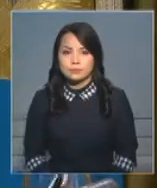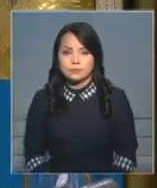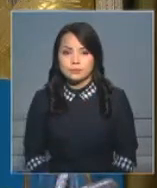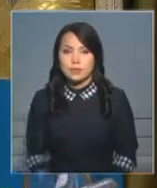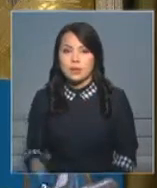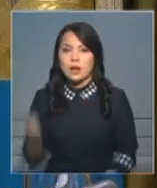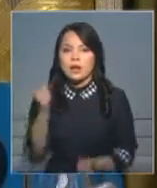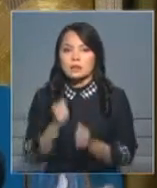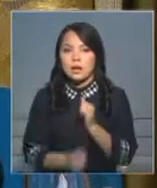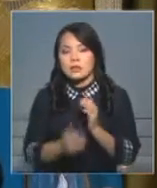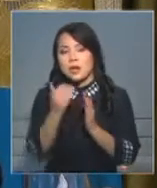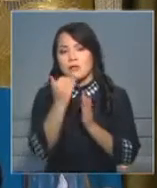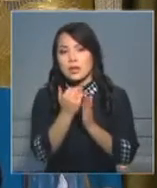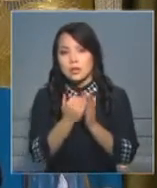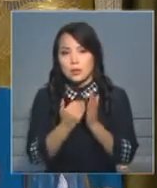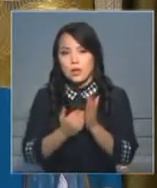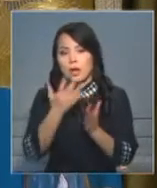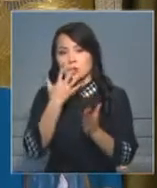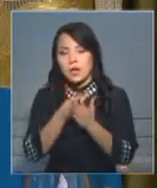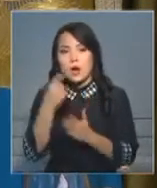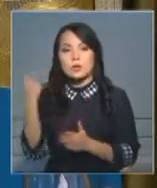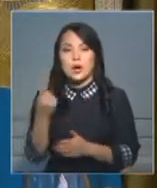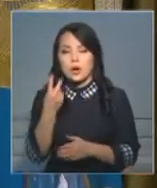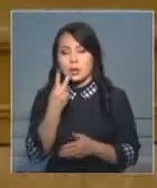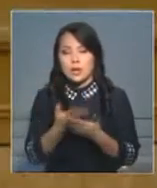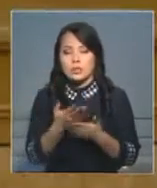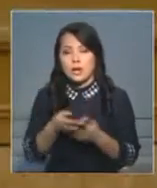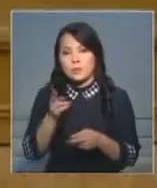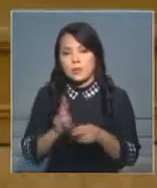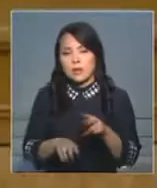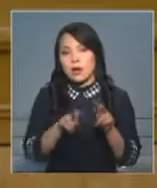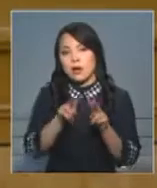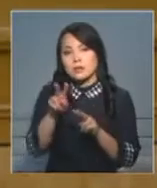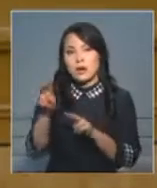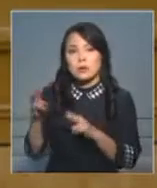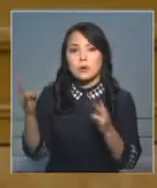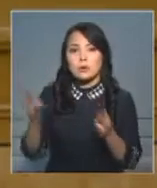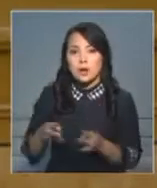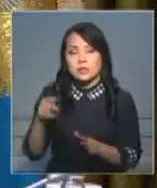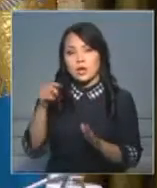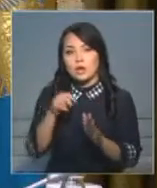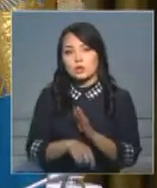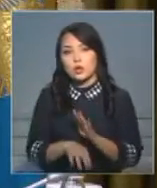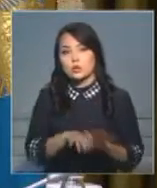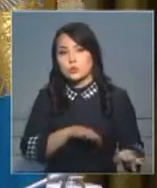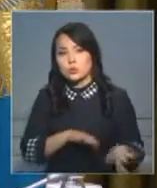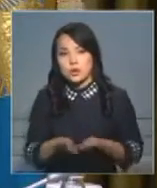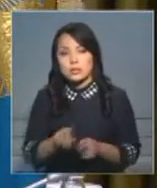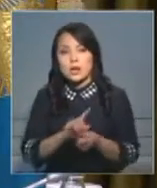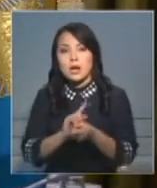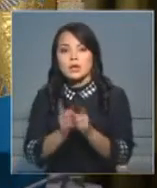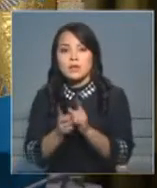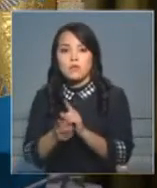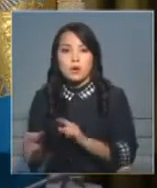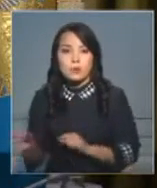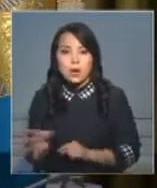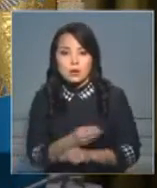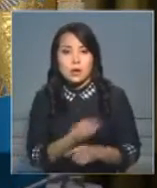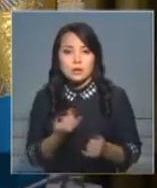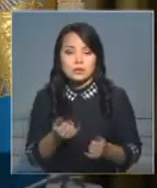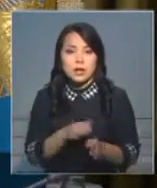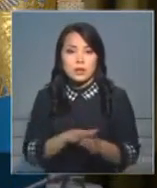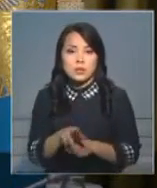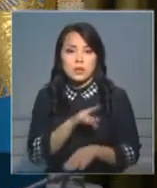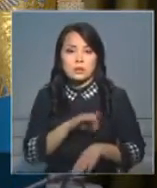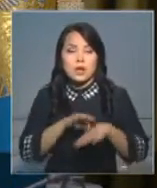Әр ведомство өзінің шаруасын бітіріп, соны қадағалап отыру керек. Іс жүзінде реформаларды іске